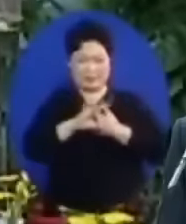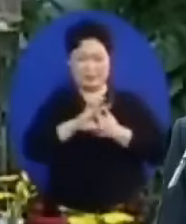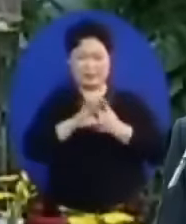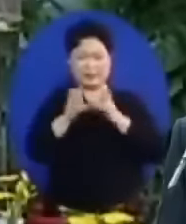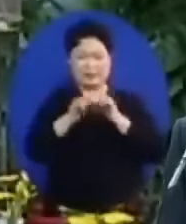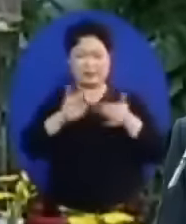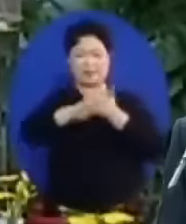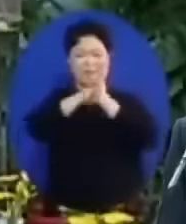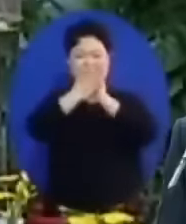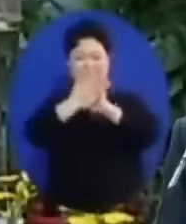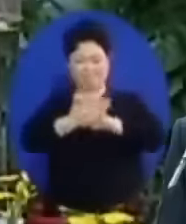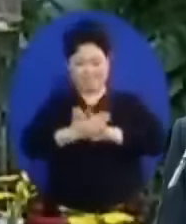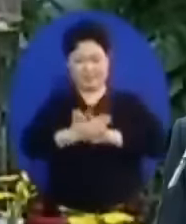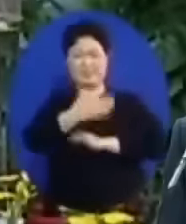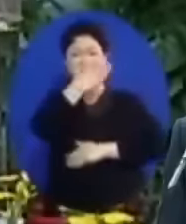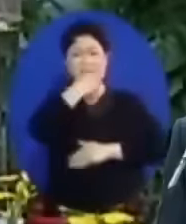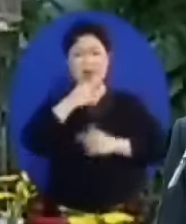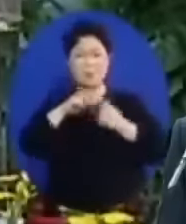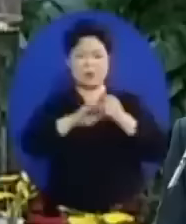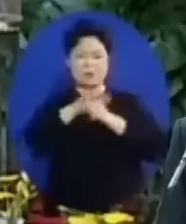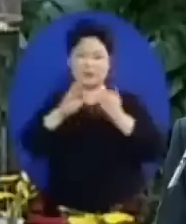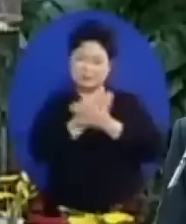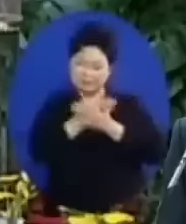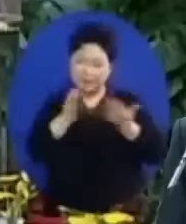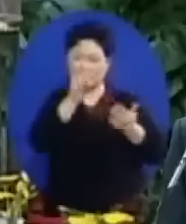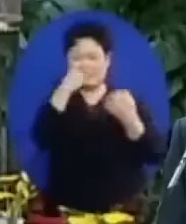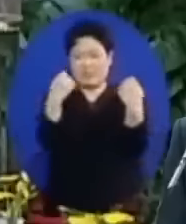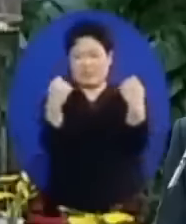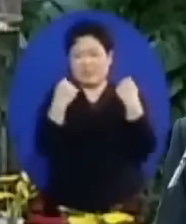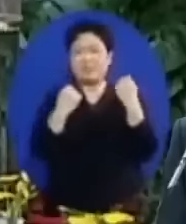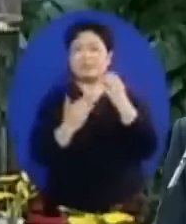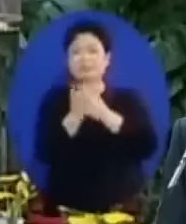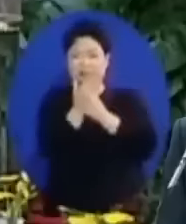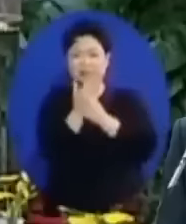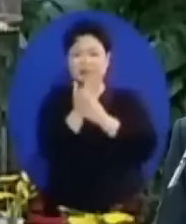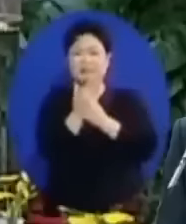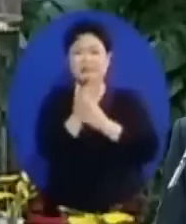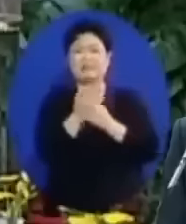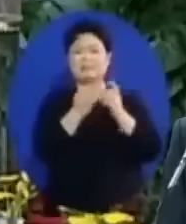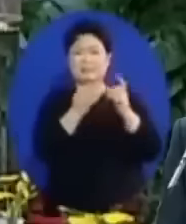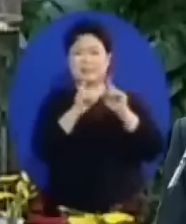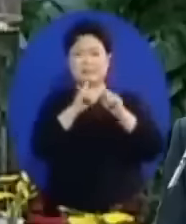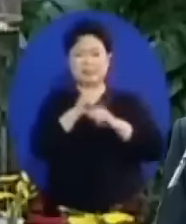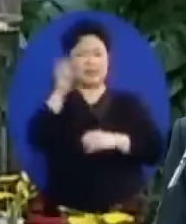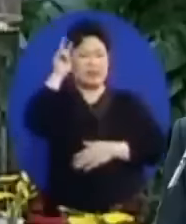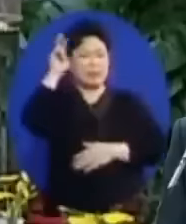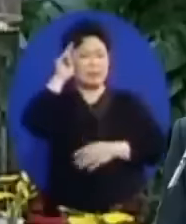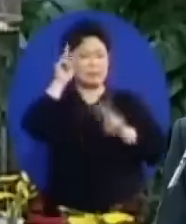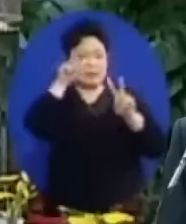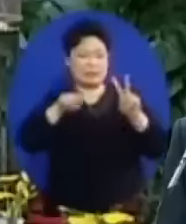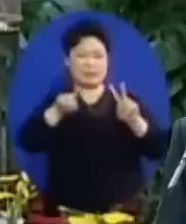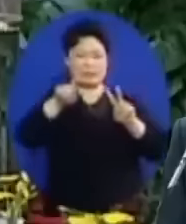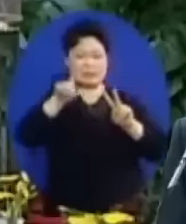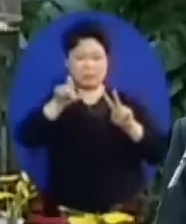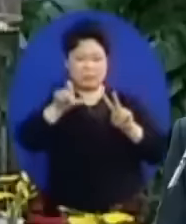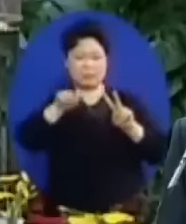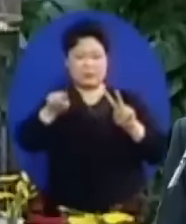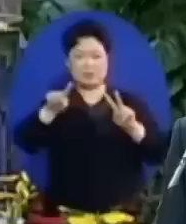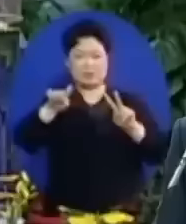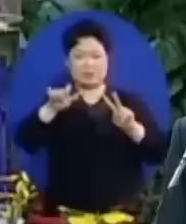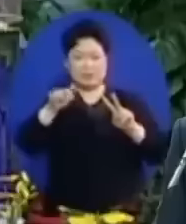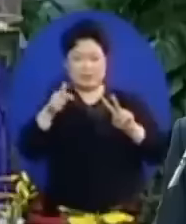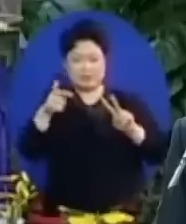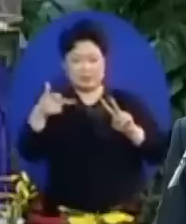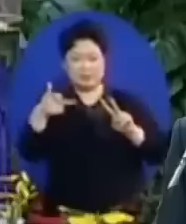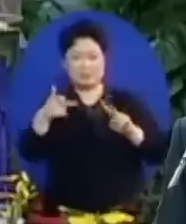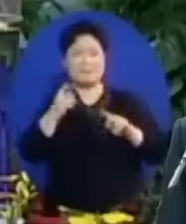사람이 변화되어서 행복과 사랑을 나눌 수 있는 힘이 생겨난다는 것이 다른 것입니다. 야고보서 2장 15절로 17절에 만일